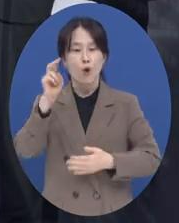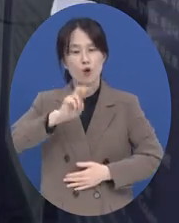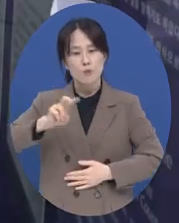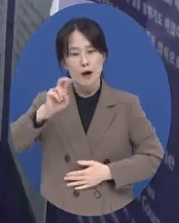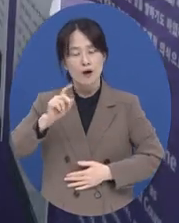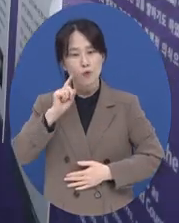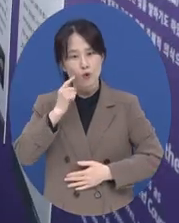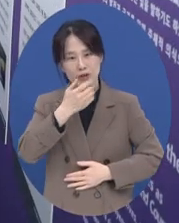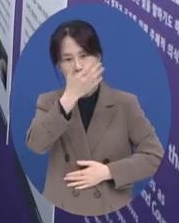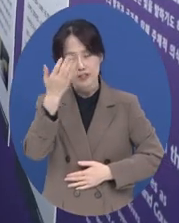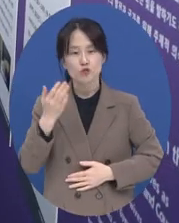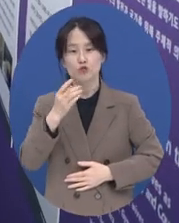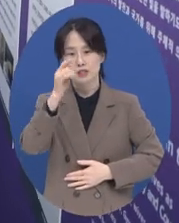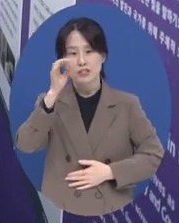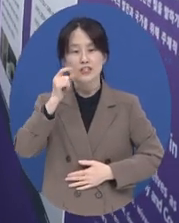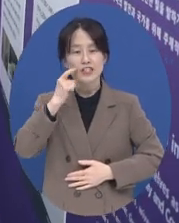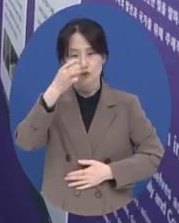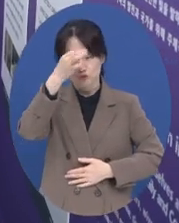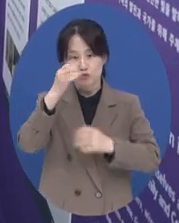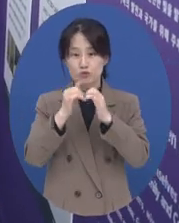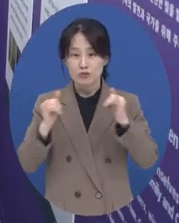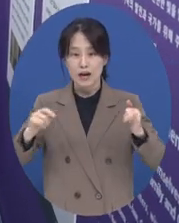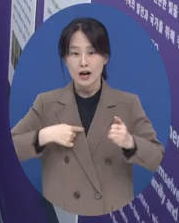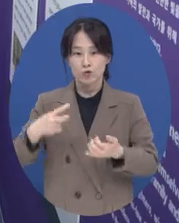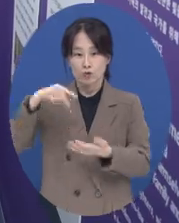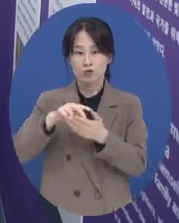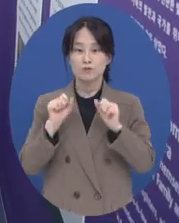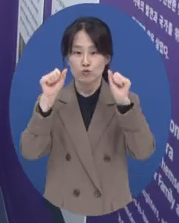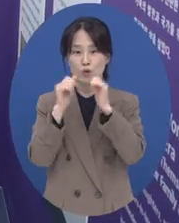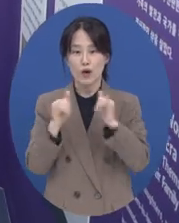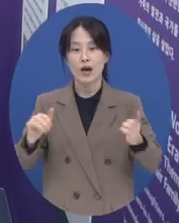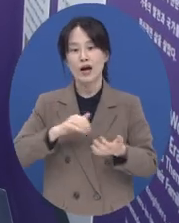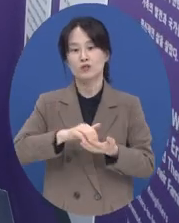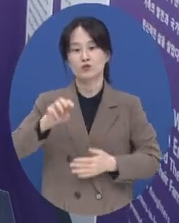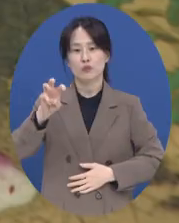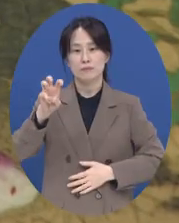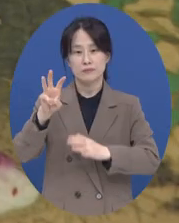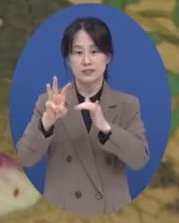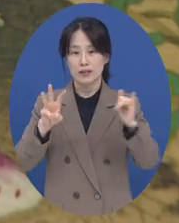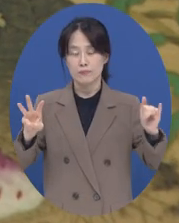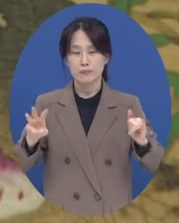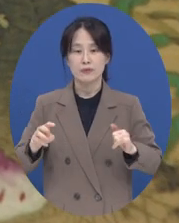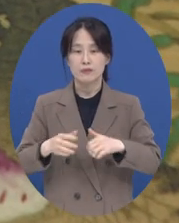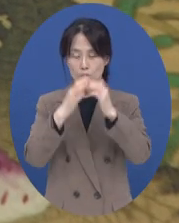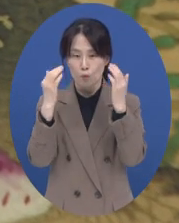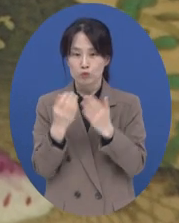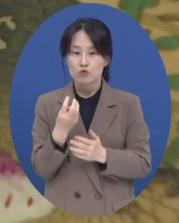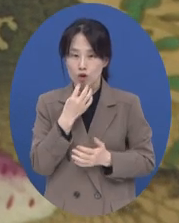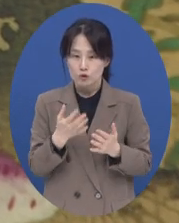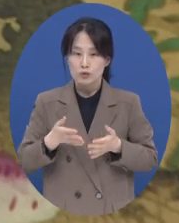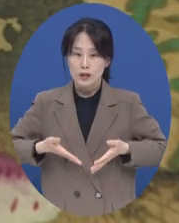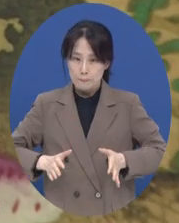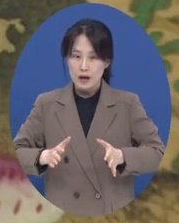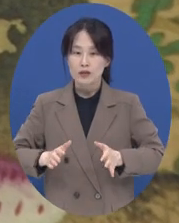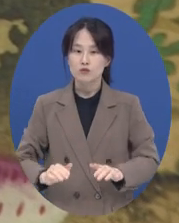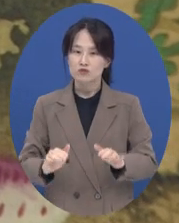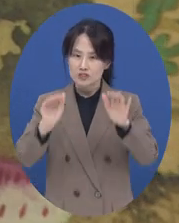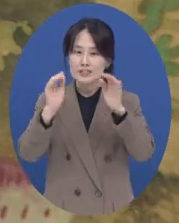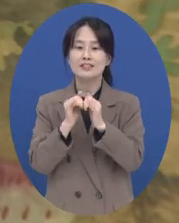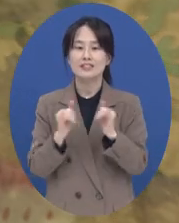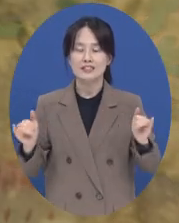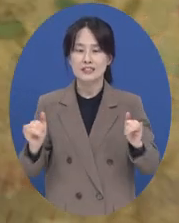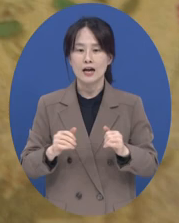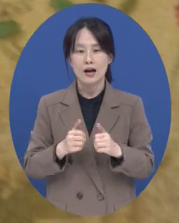예술가 나라와 민족을 위해 자신을 바친 독립운동가 등 33 일입니다 모두 경우 데스 태어났거나 연구가 있는 분들로